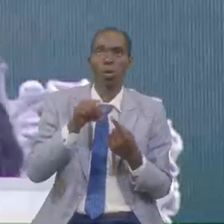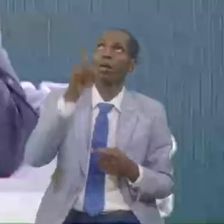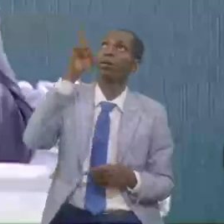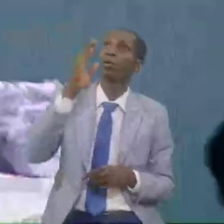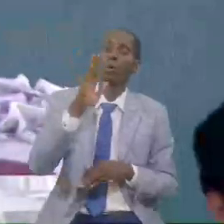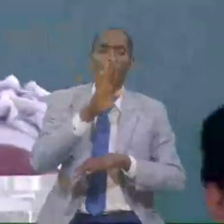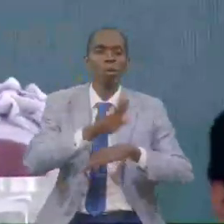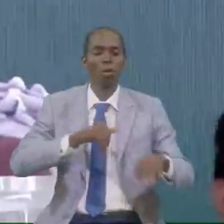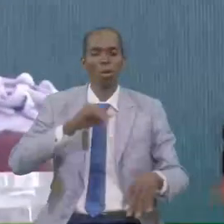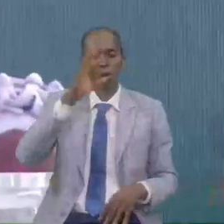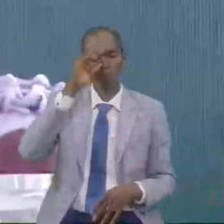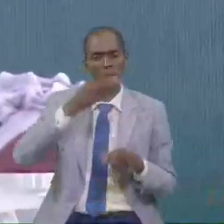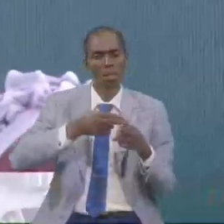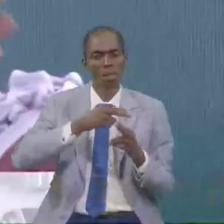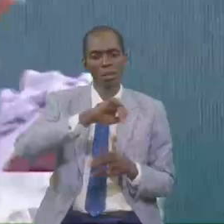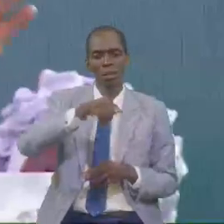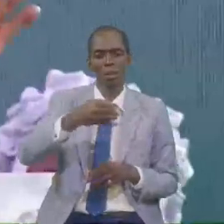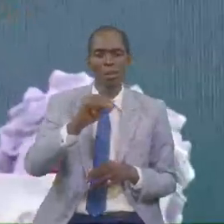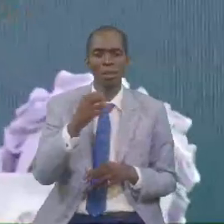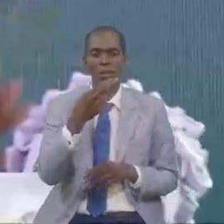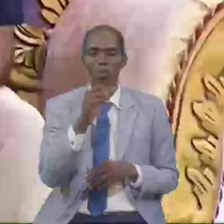Rappelez-vous quand Dieu a appelé Josué.